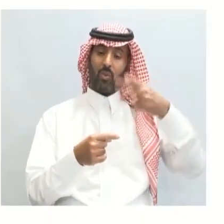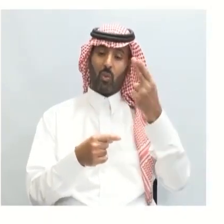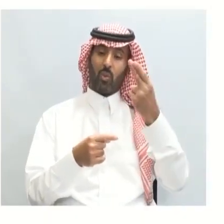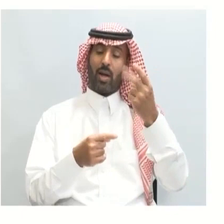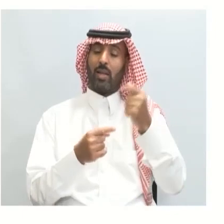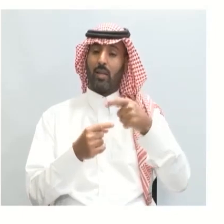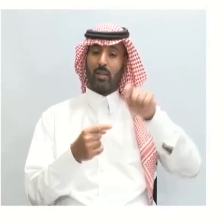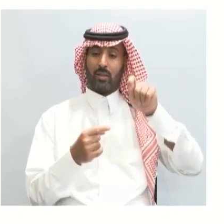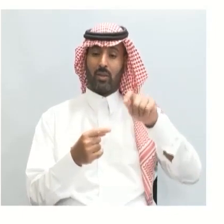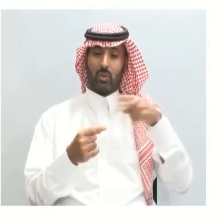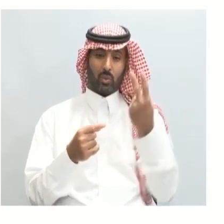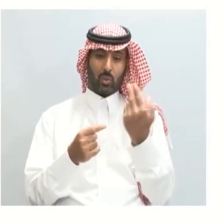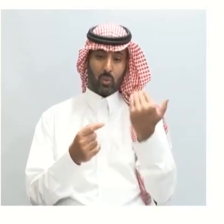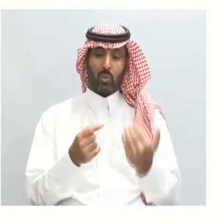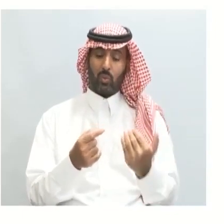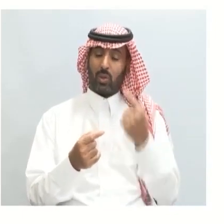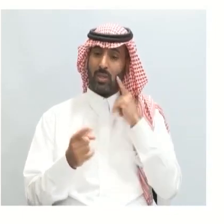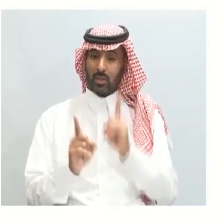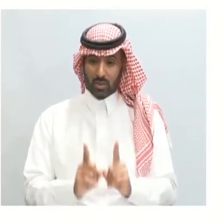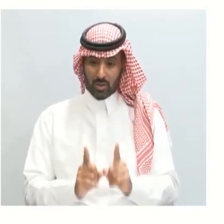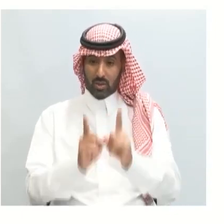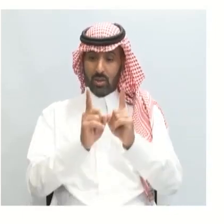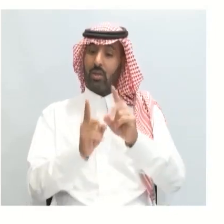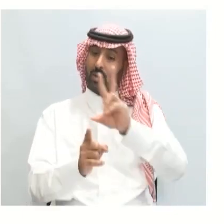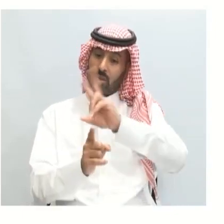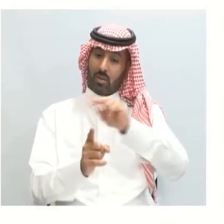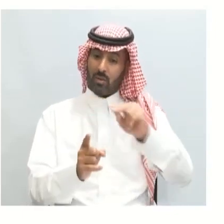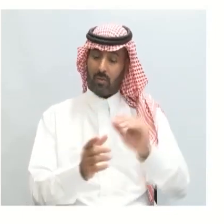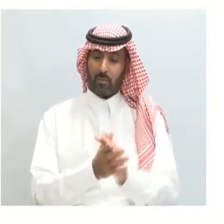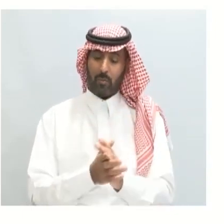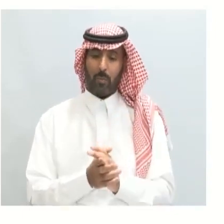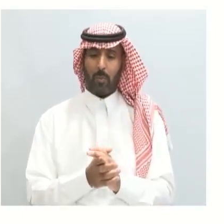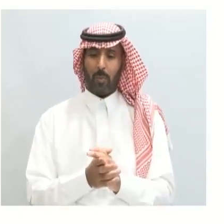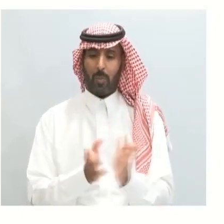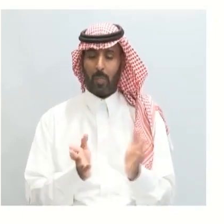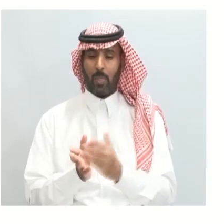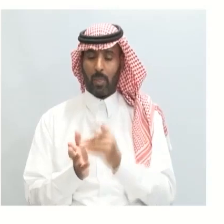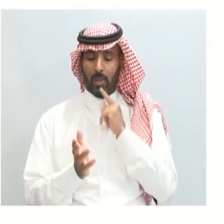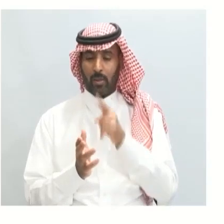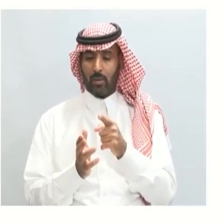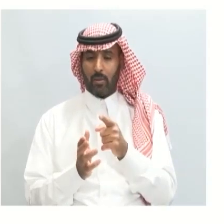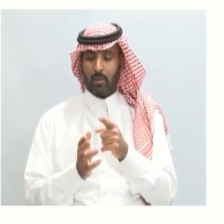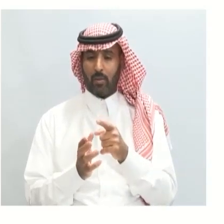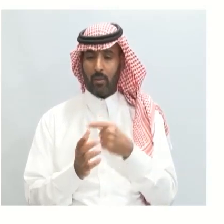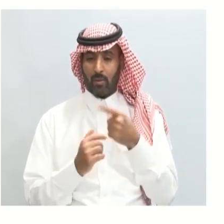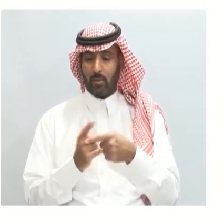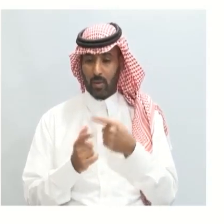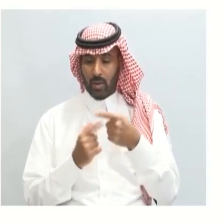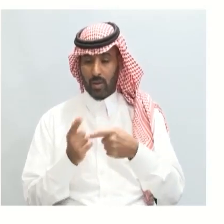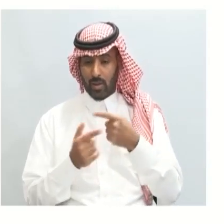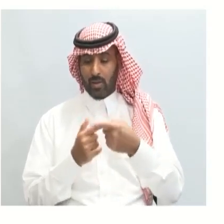هذا هو قانون شارل عباره عن ال v1 على التي 1 تساوي ال v2 على التي 2 وهو لدينا بما انه علاقه